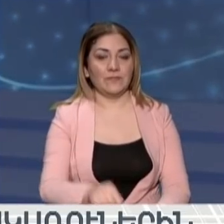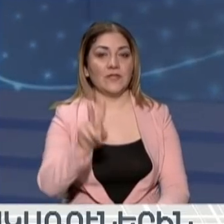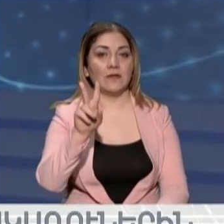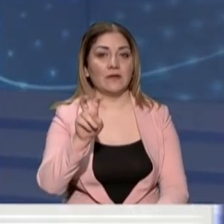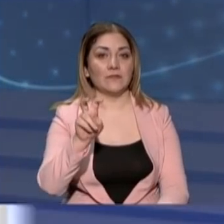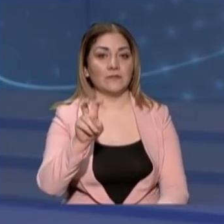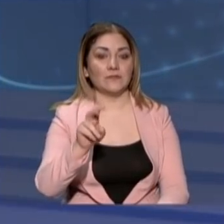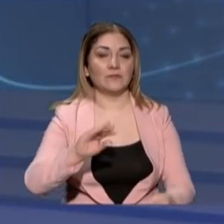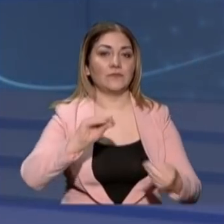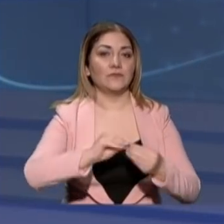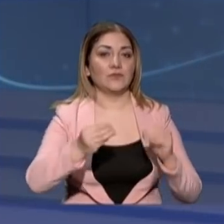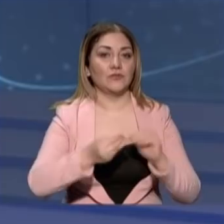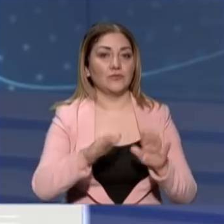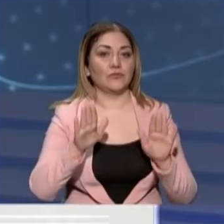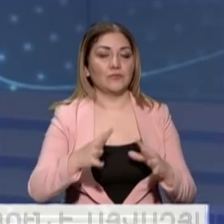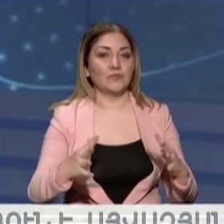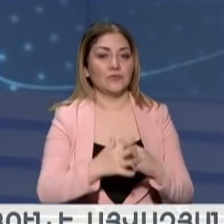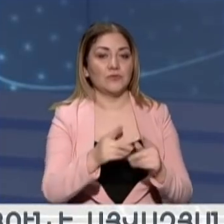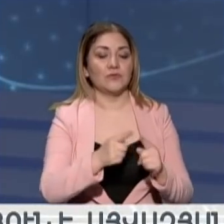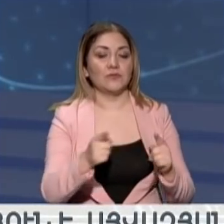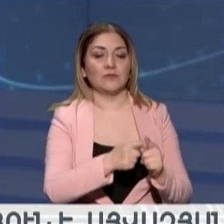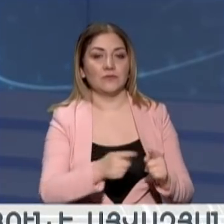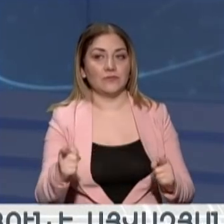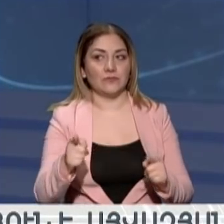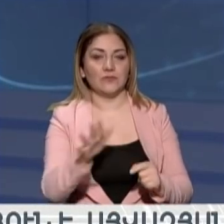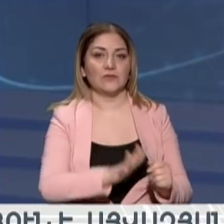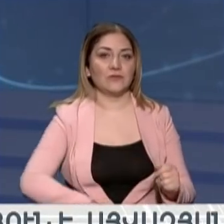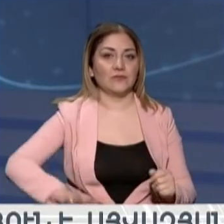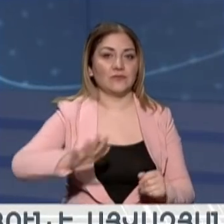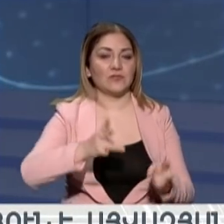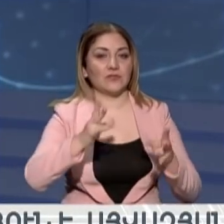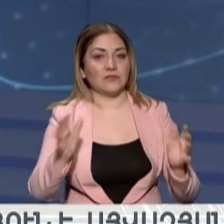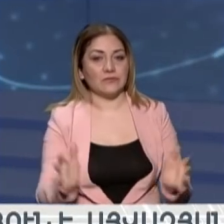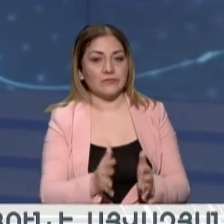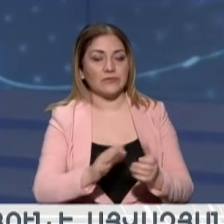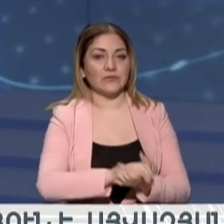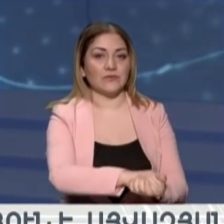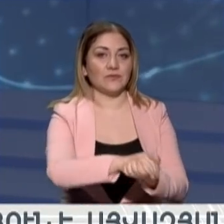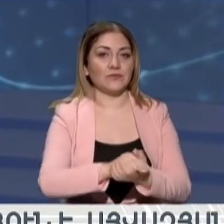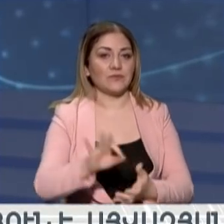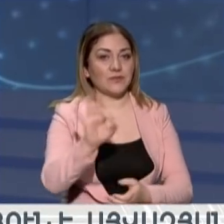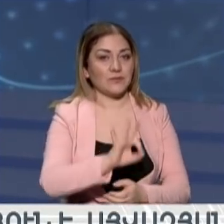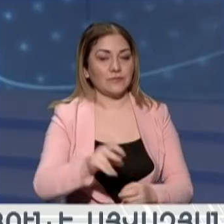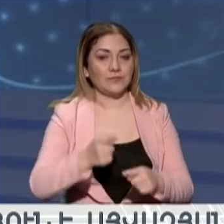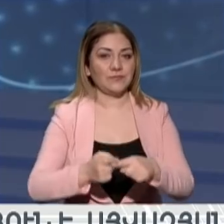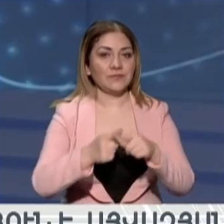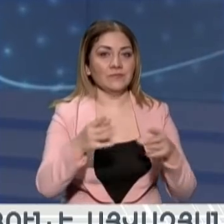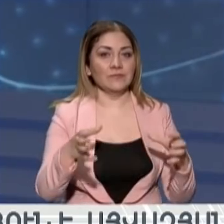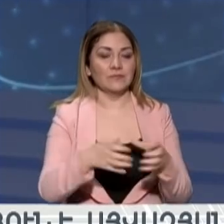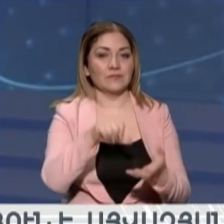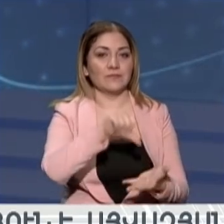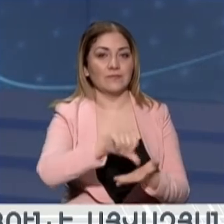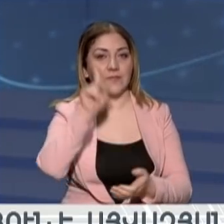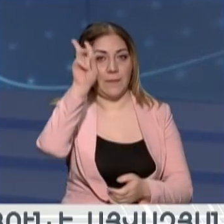Լեռնային Ղարաբաղի հակամարտության գոտում հետպատերազմական իրադրության, տարածաշրջանային անվտանգության և խաղաղության մասին Մինսկի խմբի